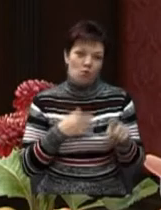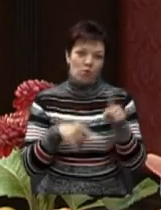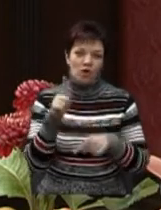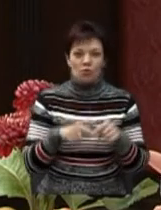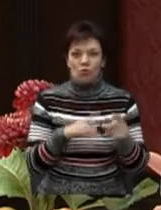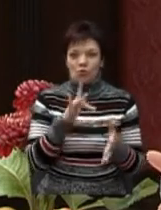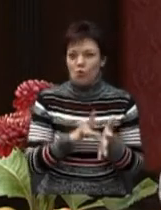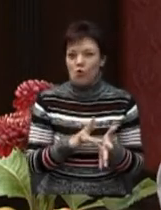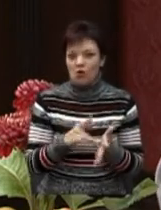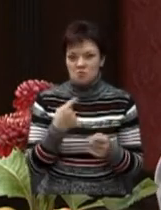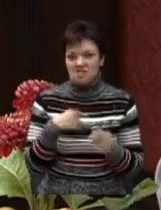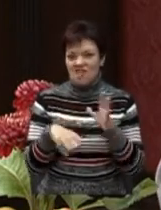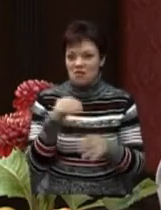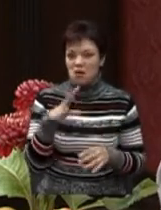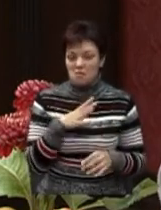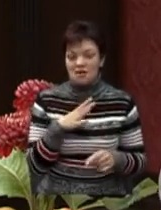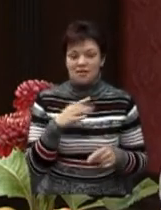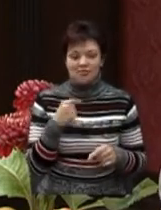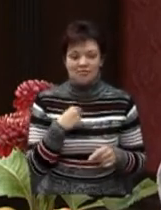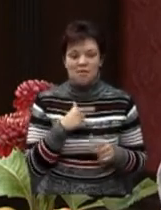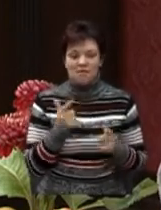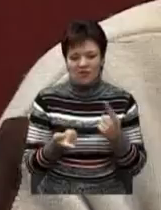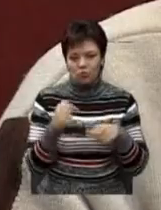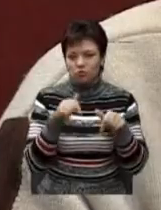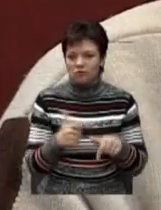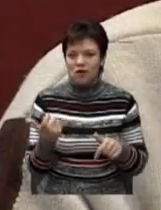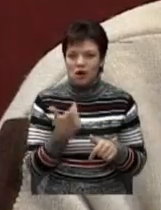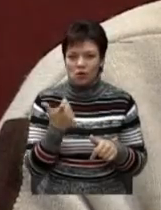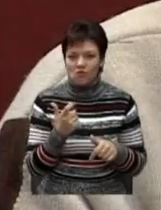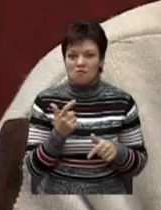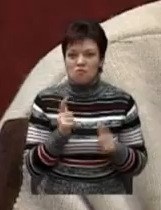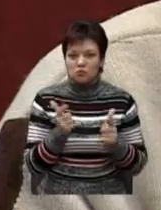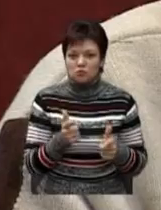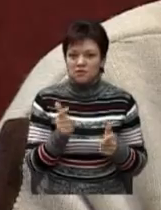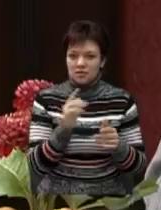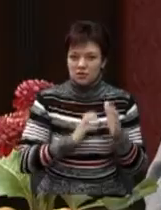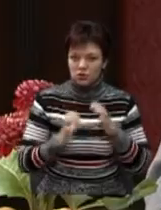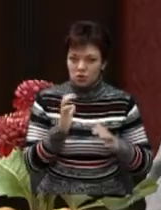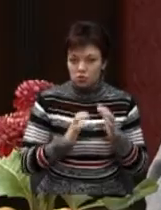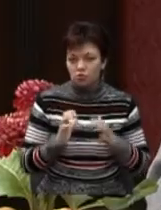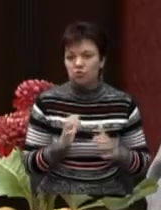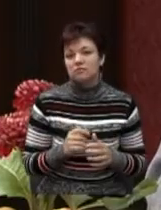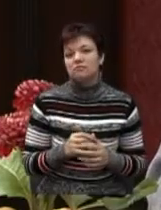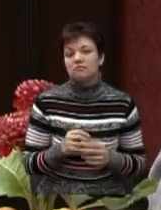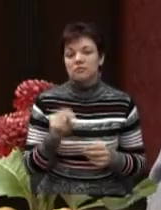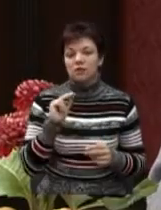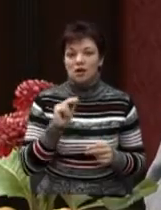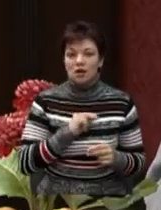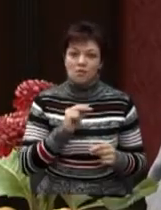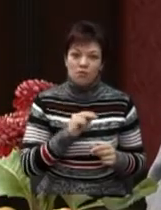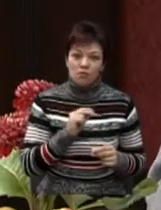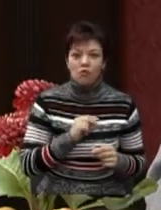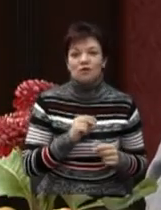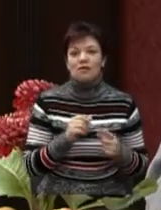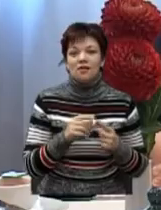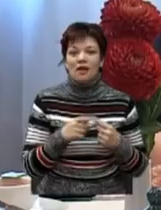мой родной город, да. Поступил в Харьковский политехнический институт, ездил в стройотряды, учился работать